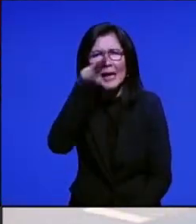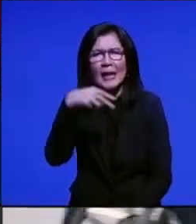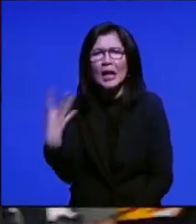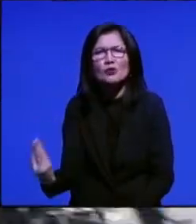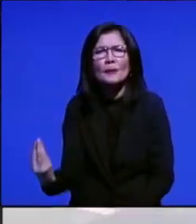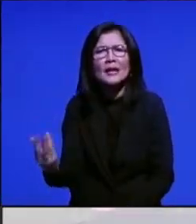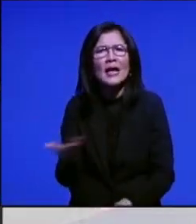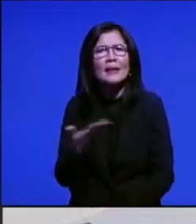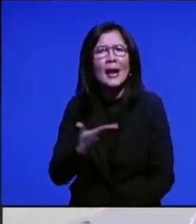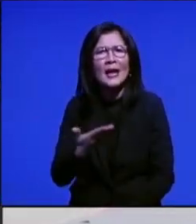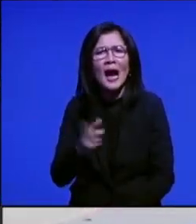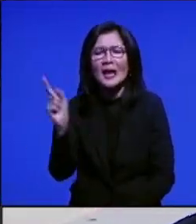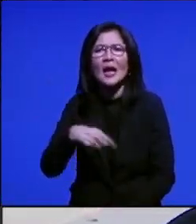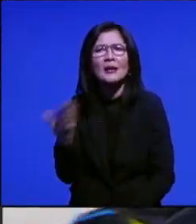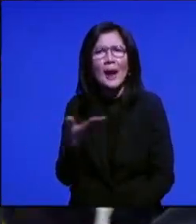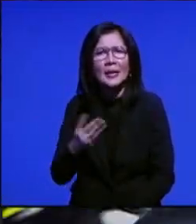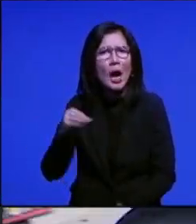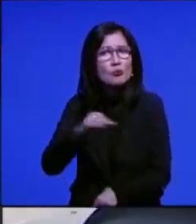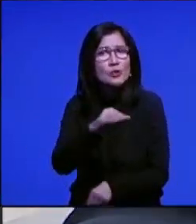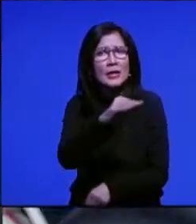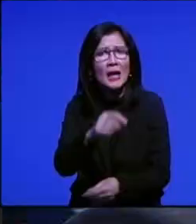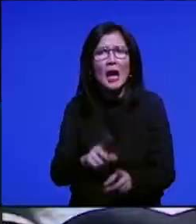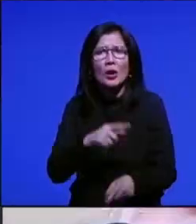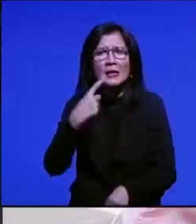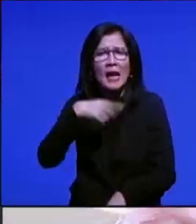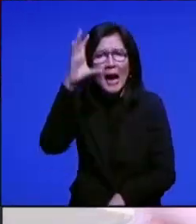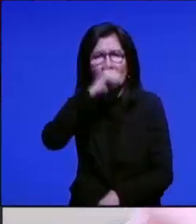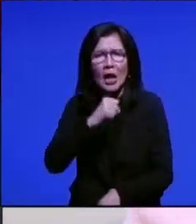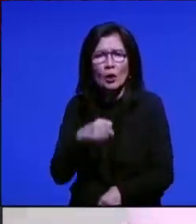sih. Dari mana asalnya, karena kalau saya tahu juga ular kobra tuh nggak mungkin datang sendiri kan.